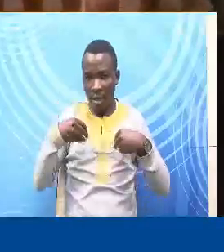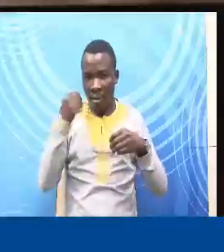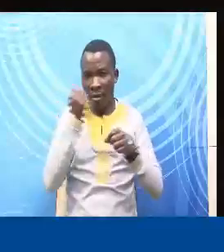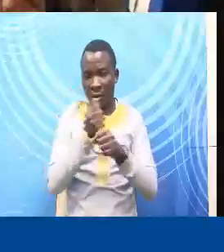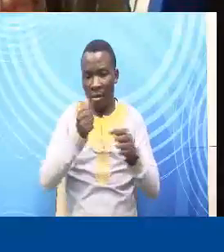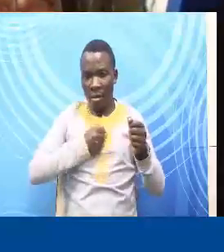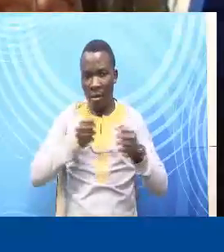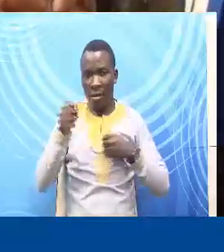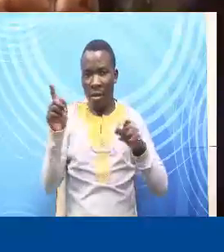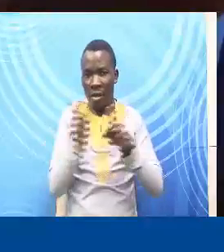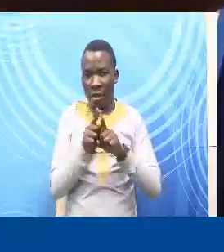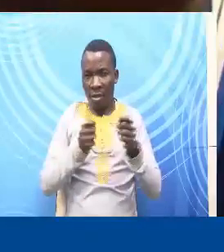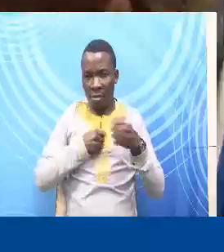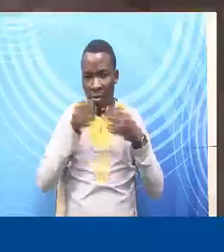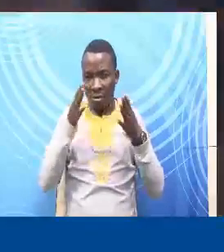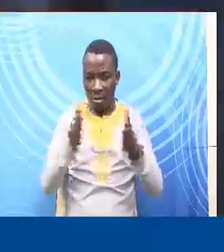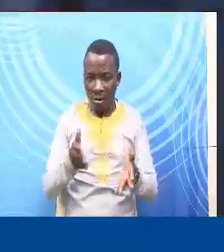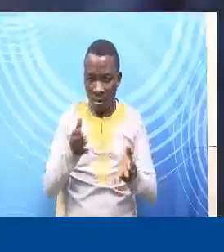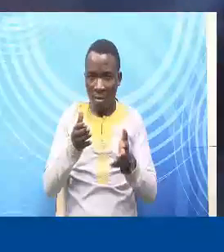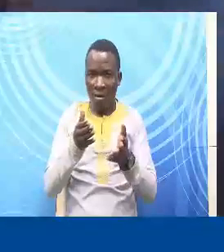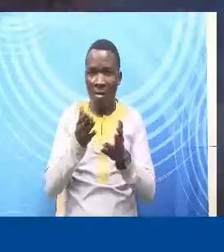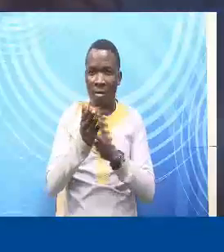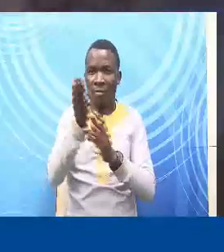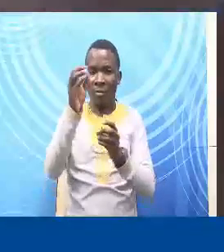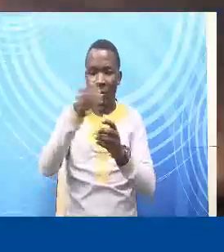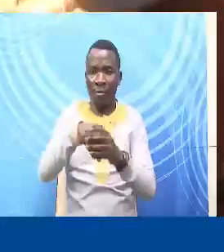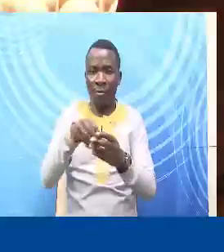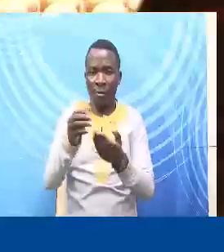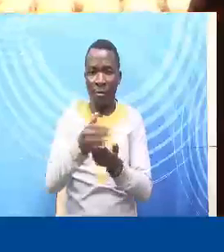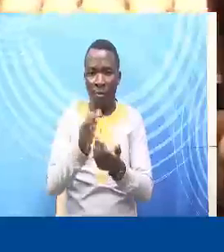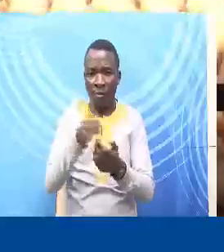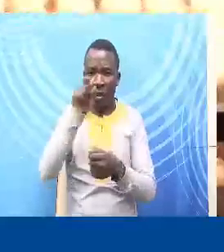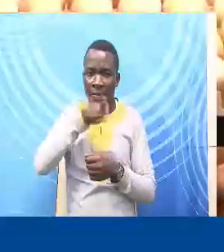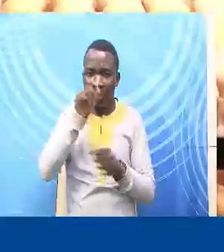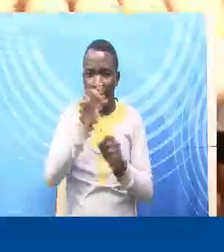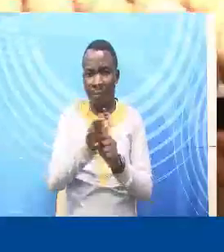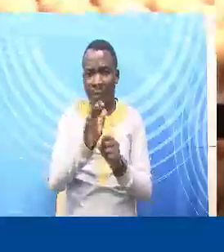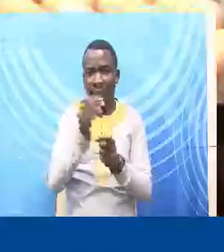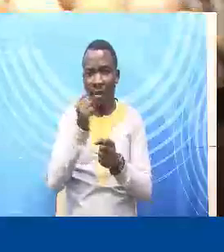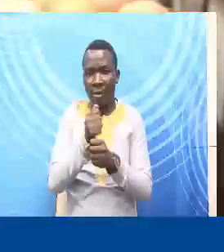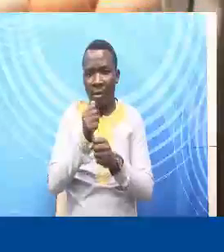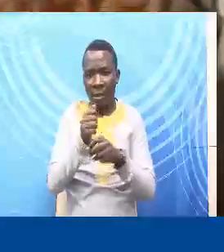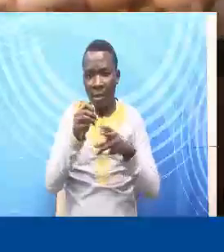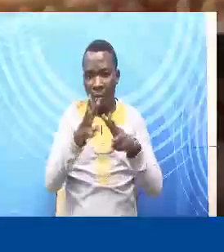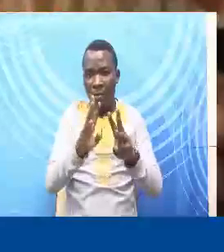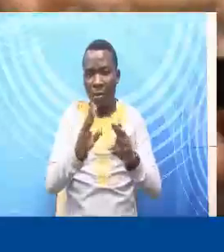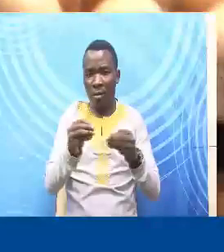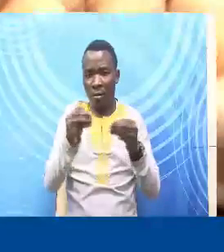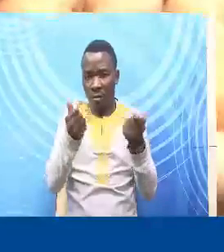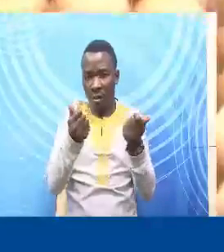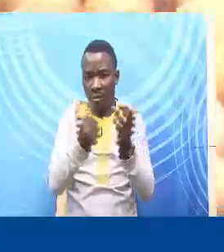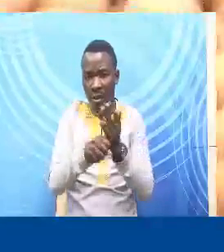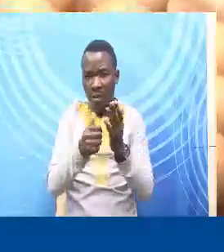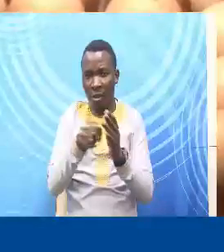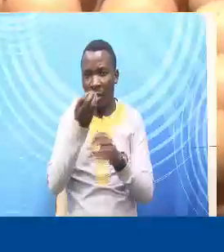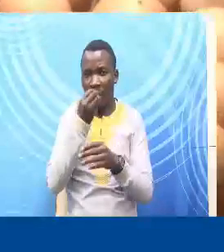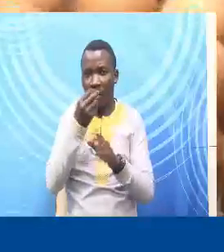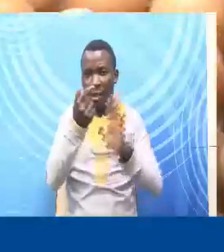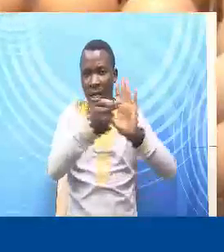nabo bayoboke ubworozi bw'inkoko ku bwinshi. Ibi kandi ngo yabikoze mu buryo bwo gukemura ikibazo cy'imirire cyagaragaraga mu